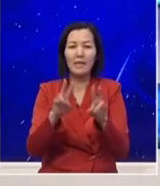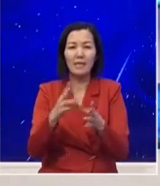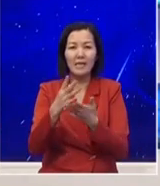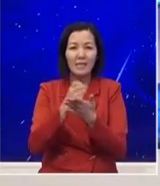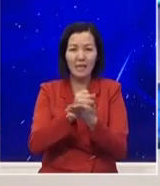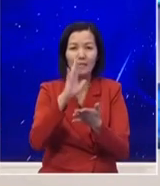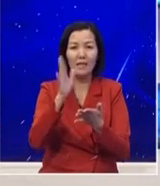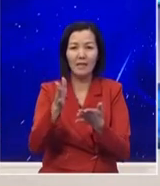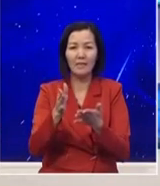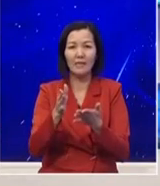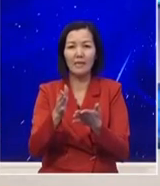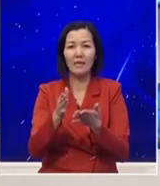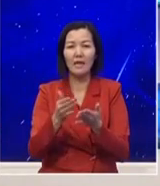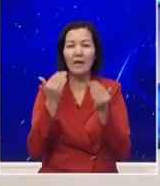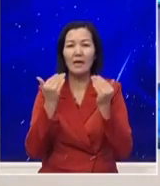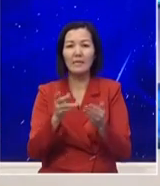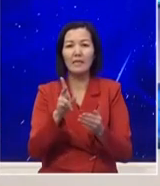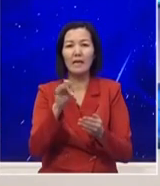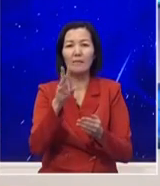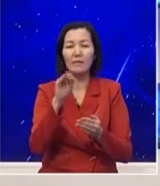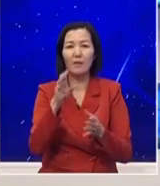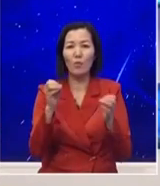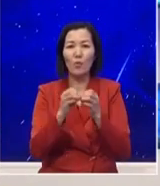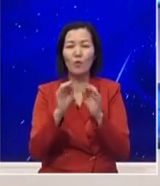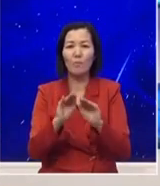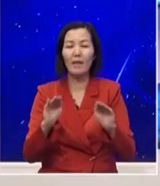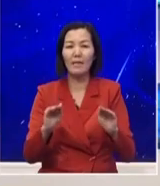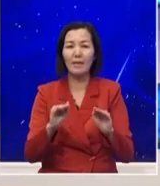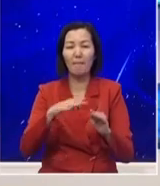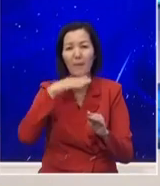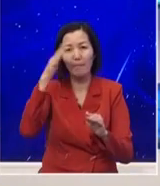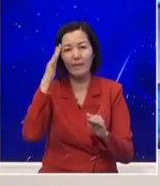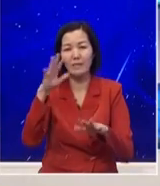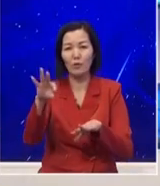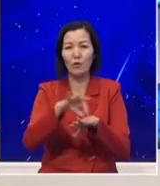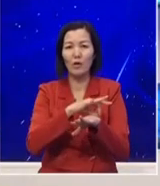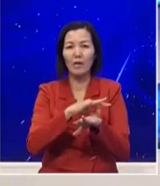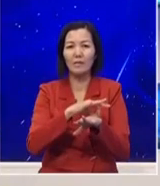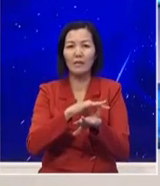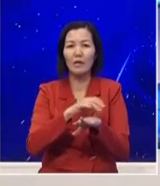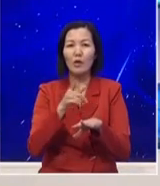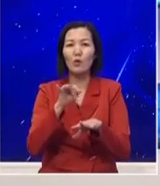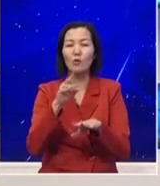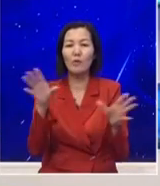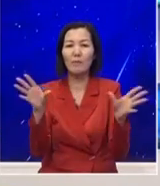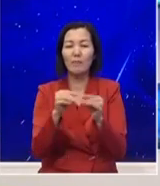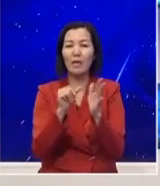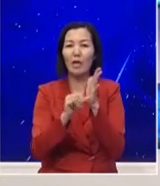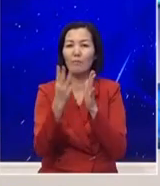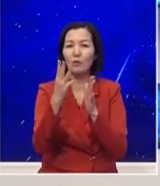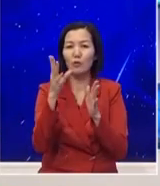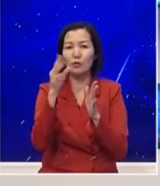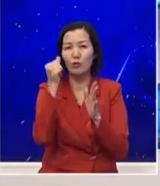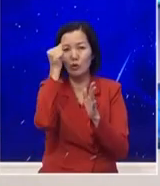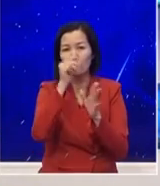деді аймақ басшысы. Айта кетсек, Әлімғазы Райымбеков, он баланың әкесі жары Гүлжауар Айтжанқызымен 63 жыл